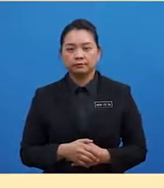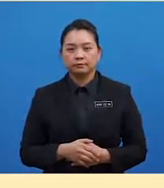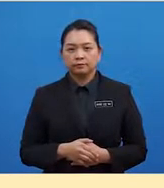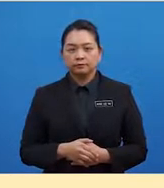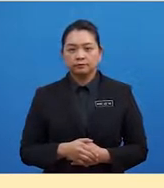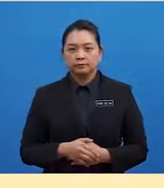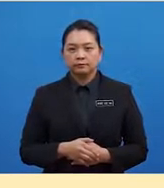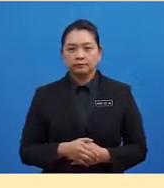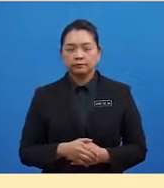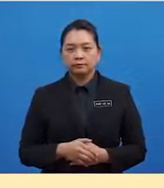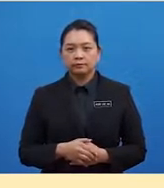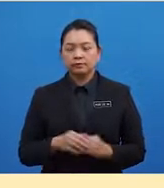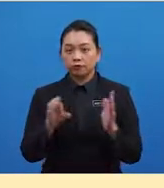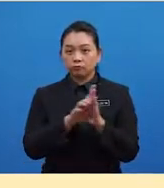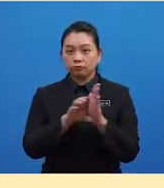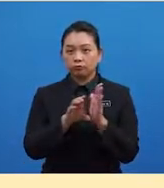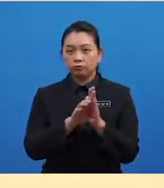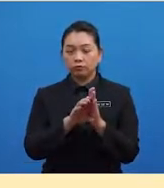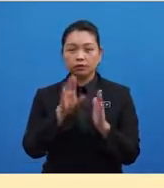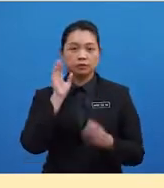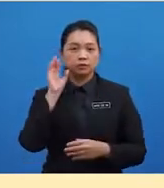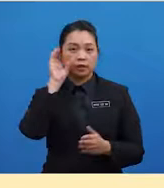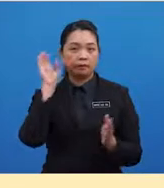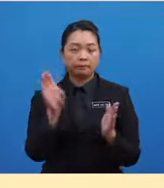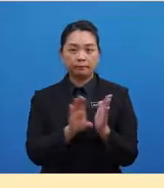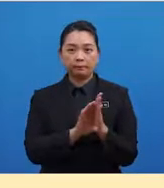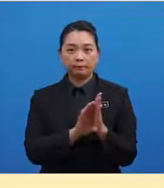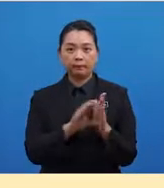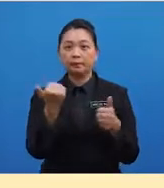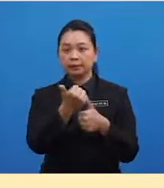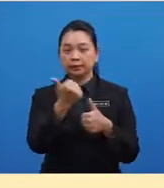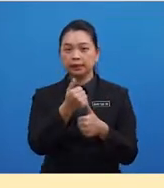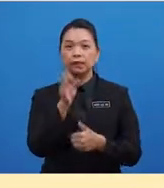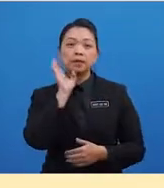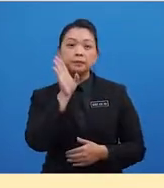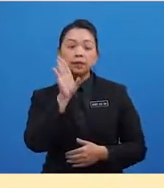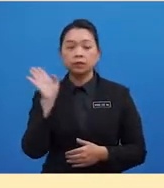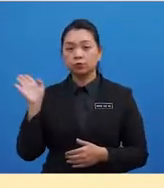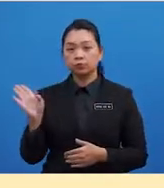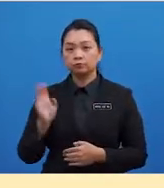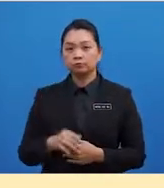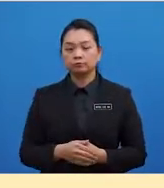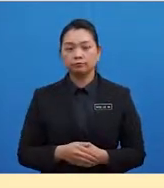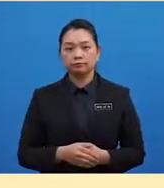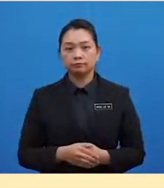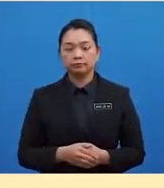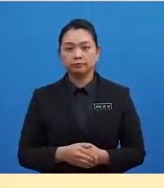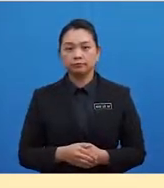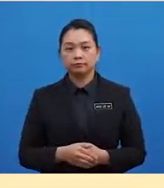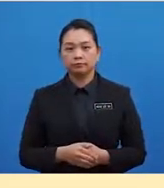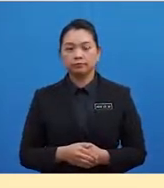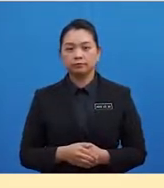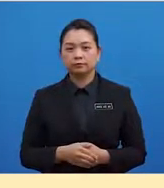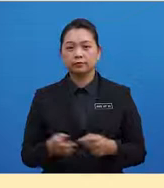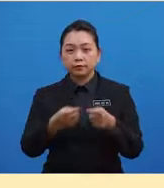Sebagai contoh, gambar pertama ialah gambar sarang lebah yang berbentuk heksagon. Merupakan tempat